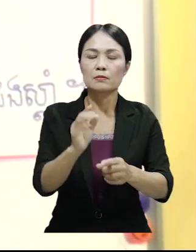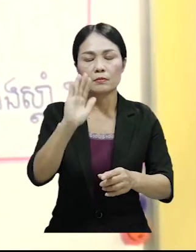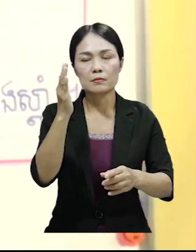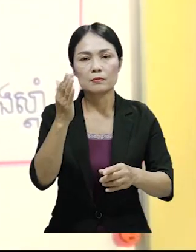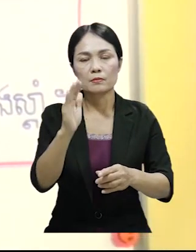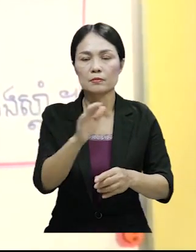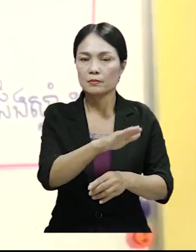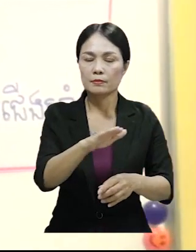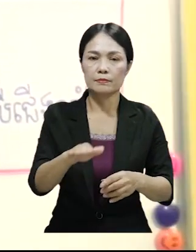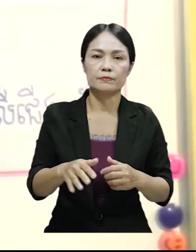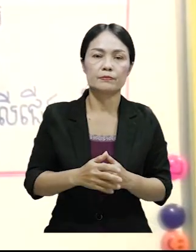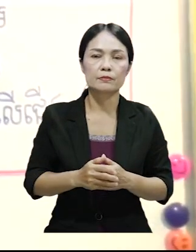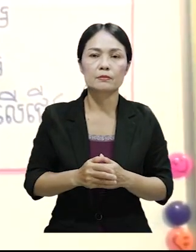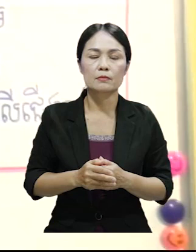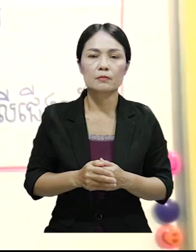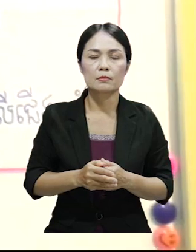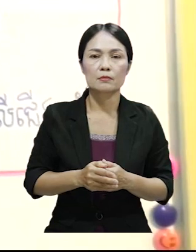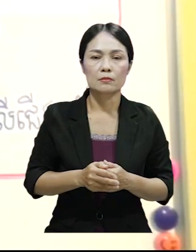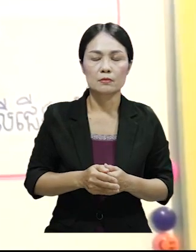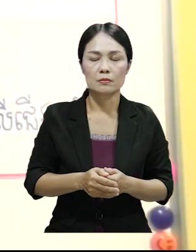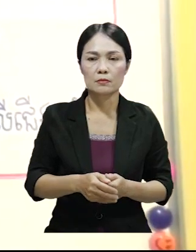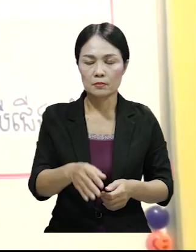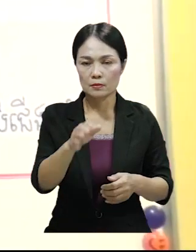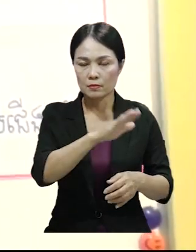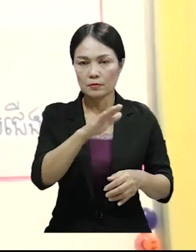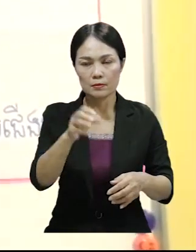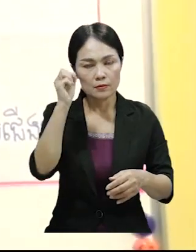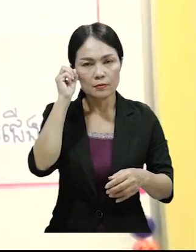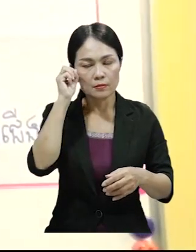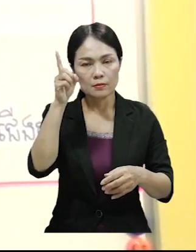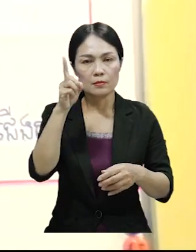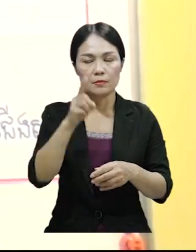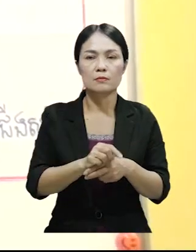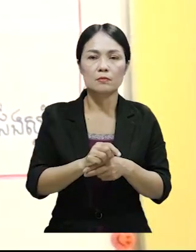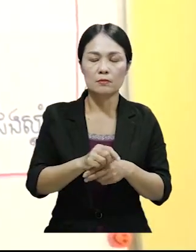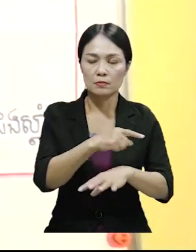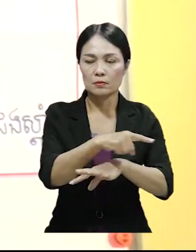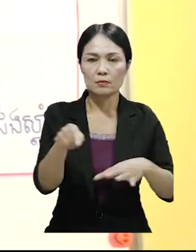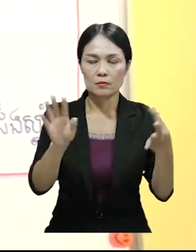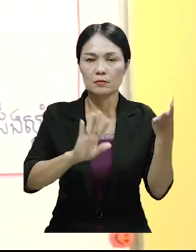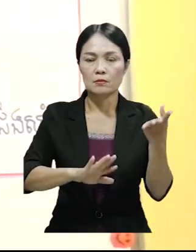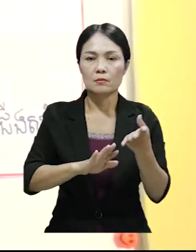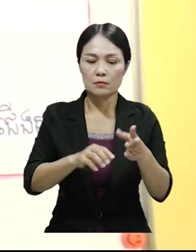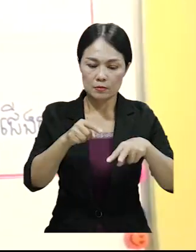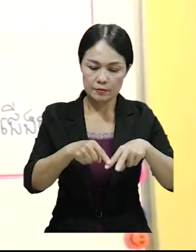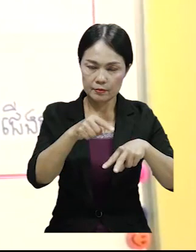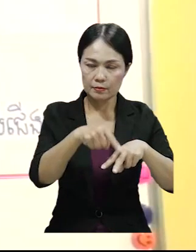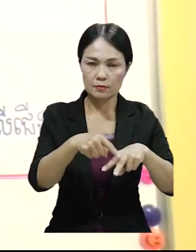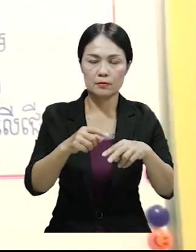ខ្លះទេកូនបាទហើយតើកូនយល់ដែរឬទេអំពីចង្វាក់រាំវង់លើក្បាច់ដៃនិងក្បា